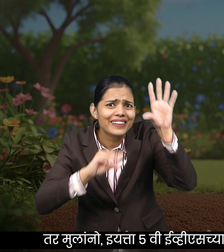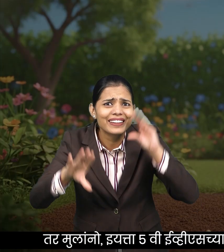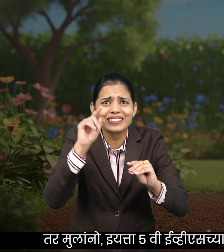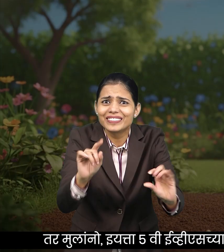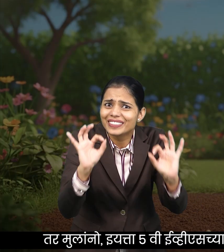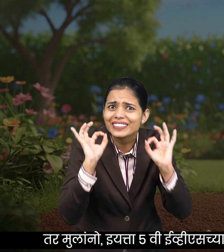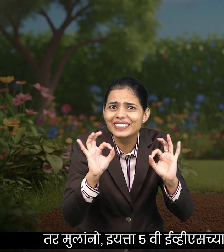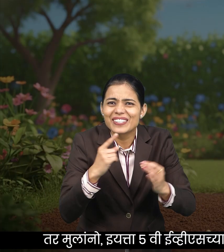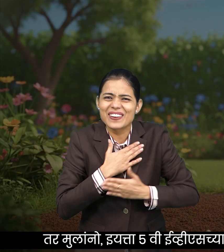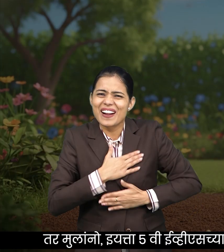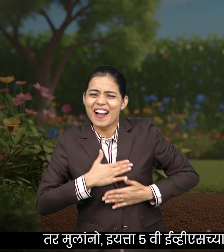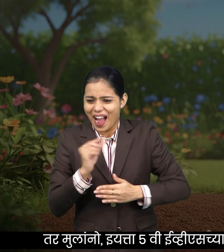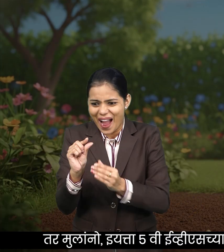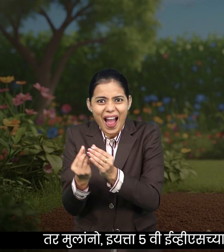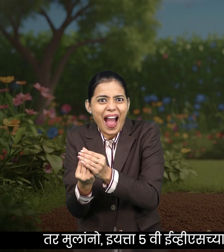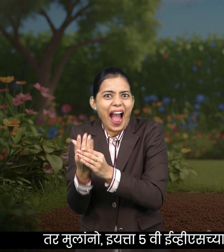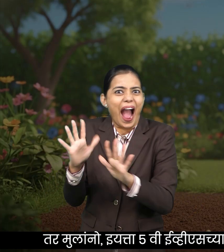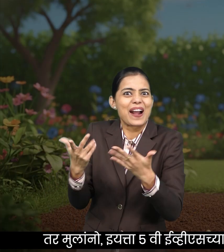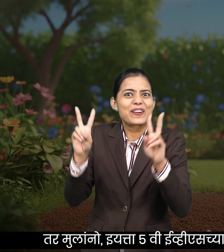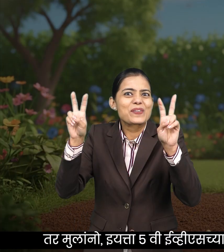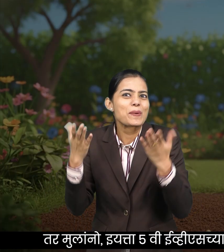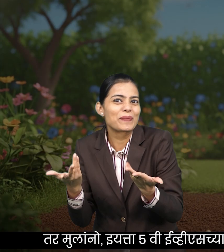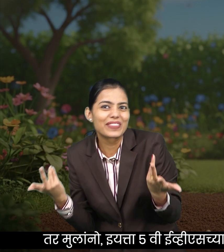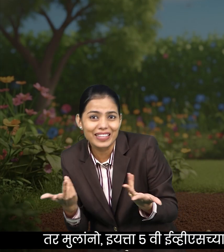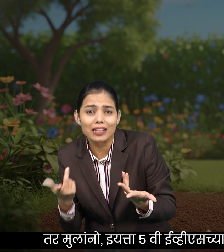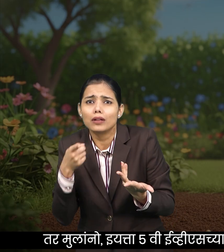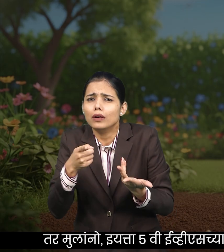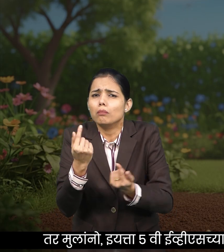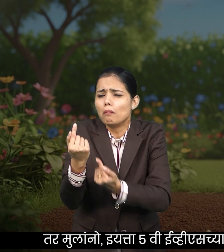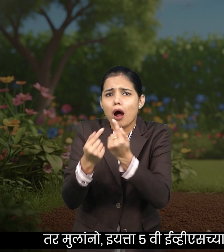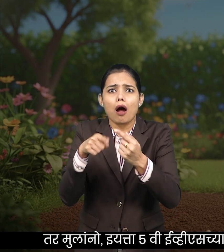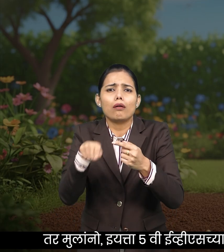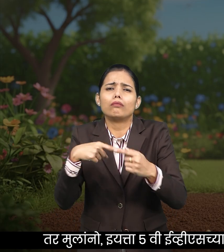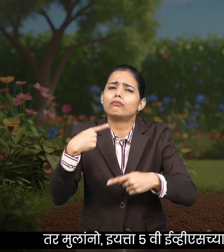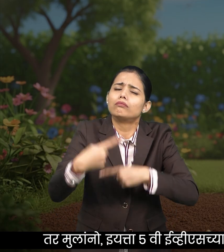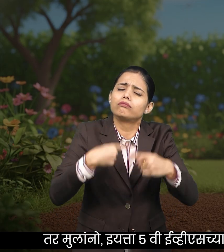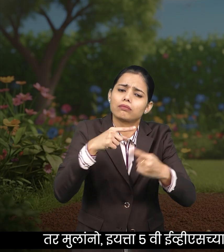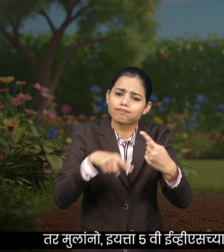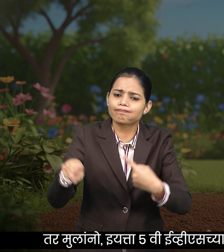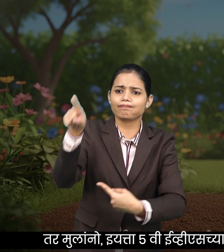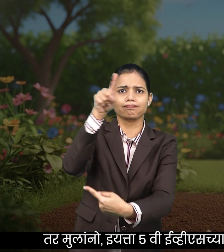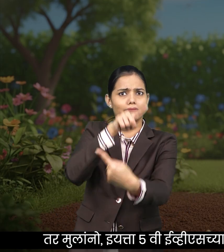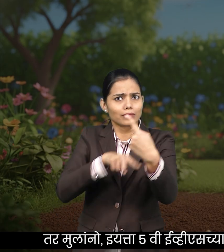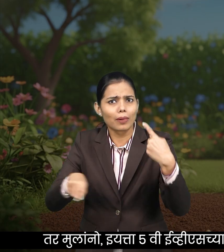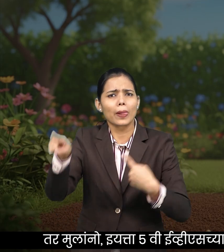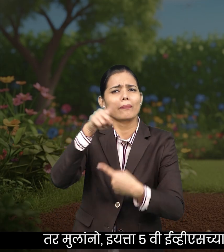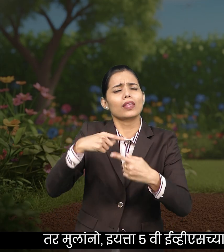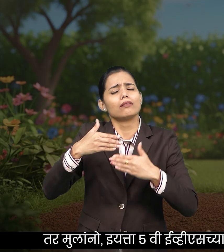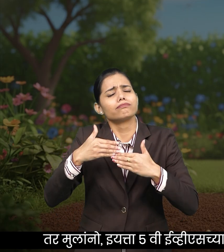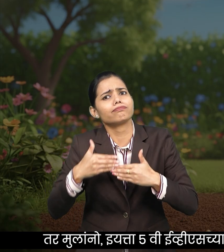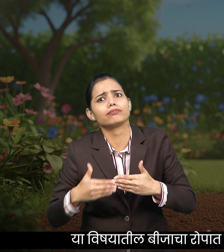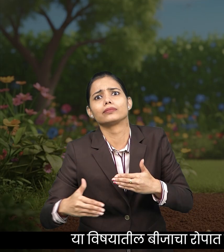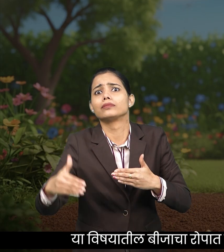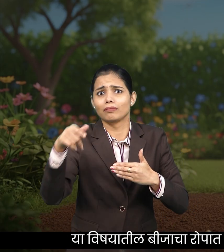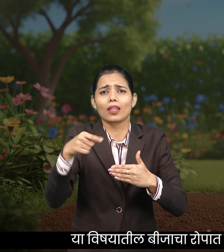मुलांनो, इयत्ता 5वी EVS च्या वनस्पती या धड्यातील वनस्पती जीवन